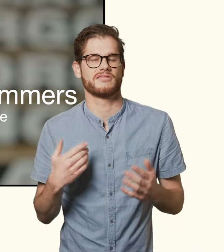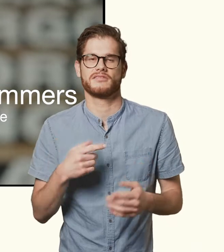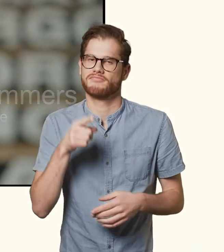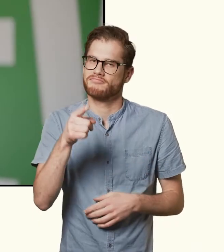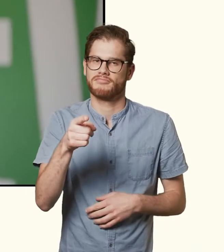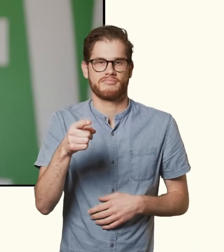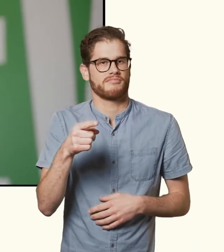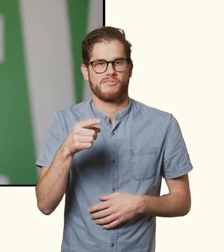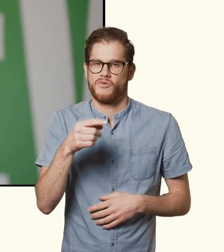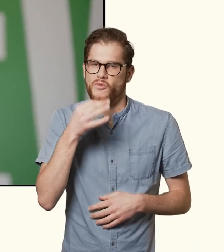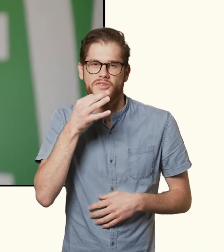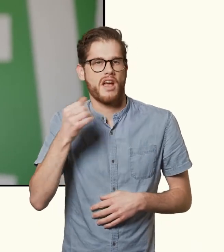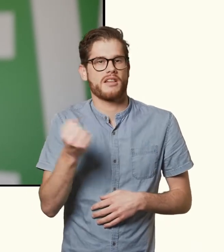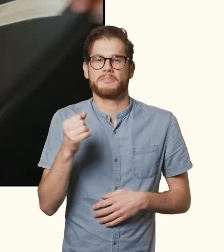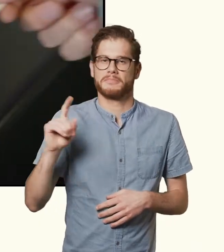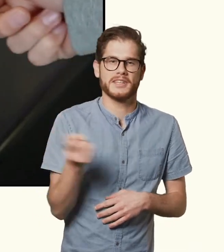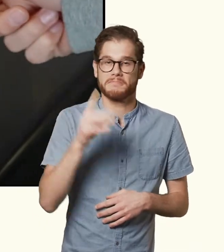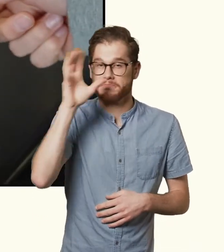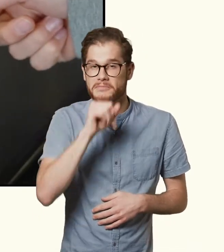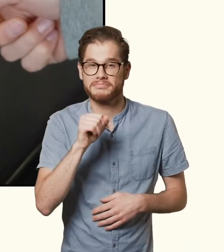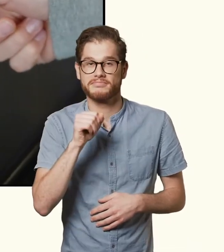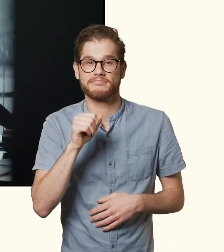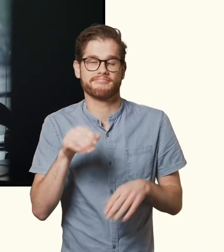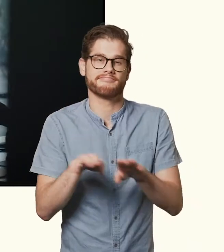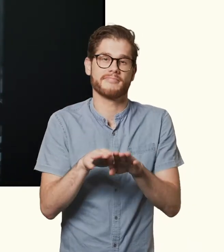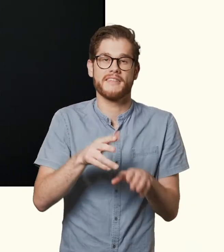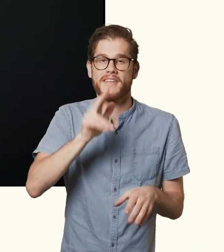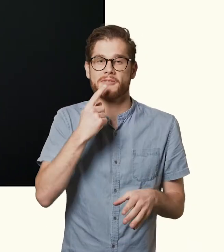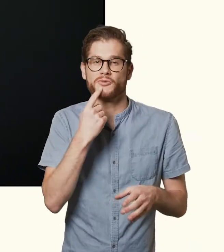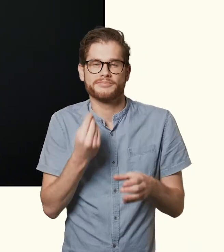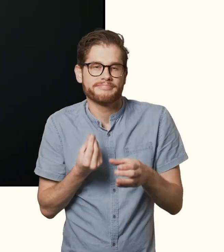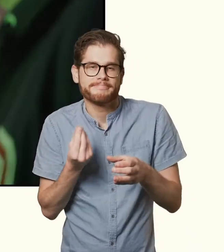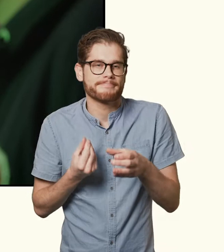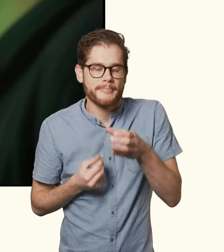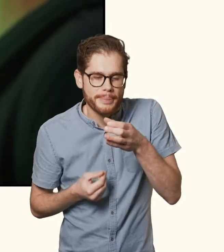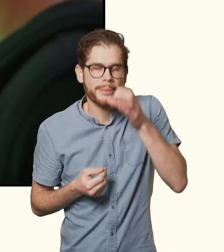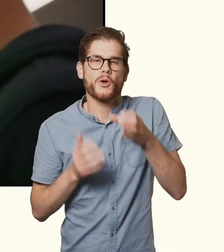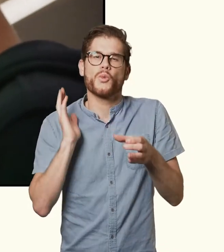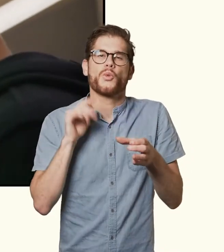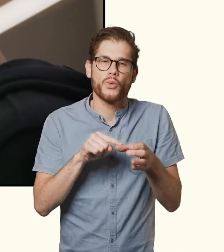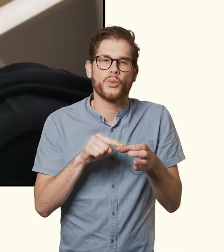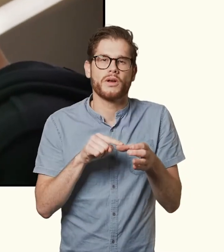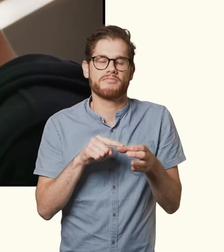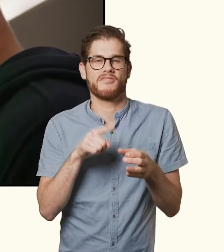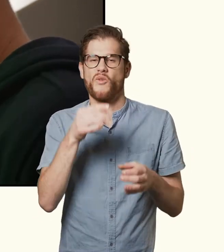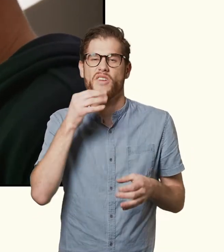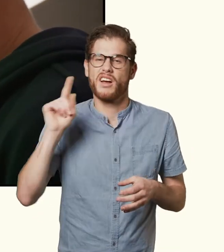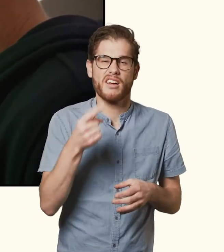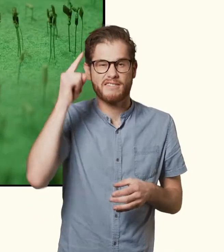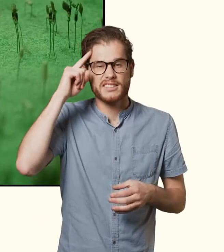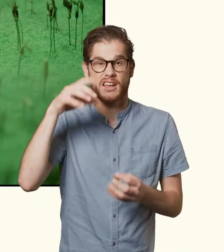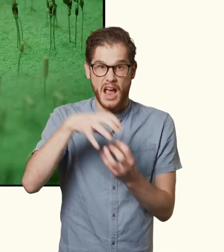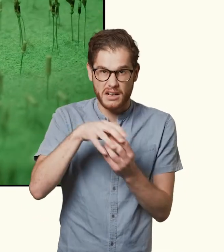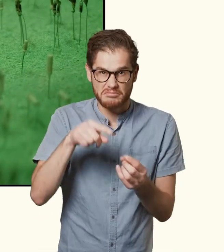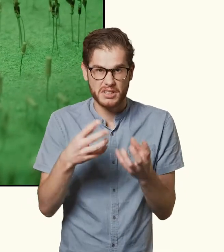zeg dat je kunst niet direct hoeft te begrijpen. Het is een beetje hetzelfde als dat je wijn gaat proeven. En met wijn proeven kun je het